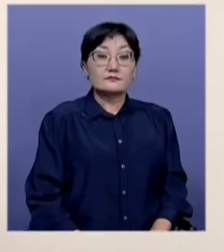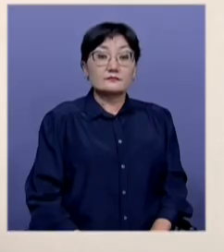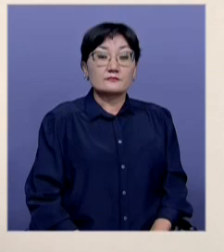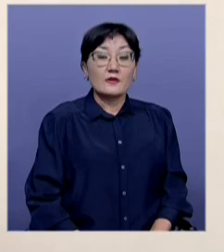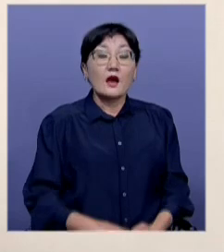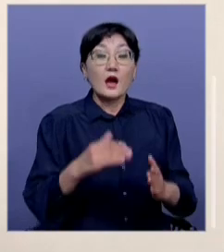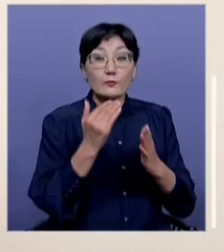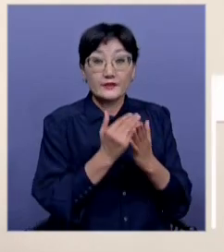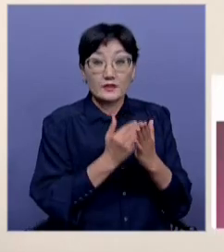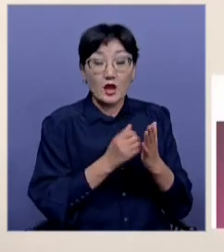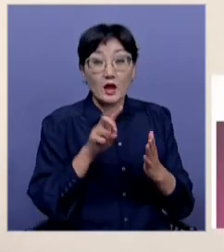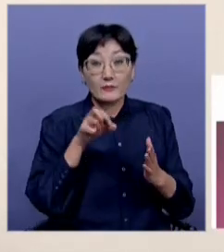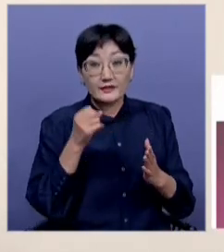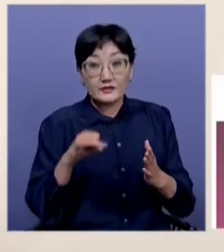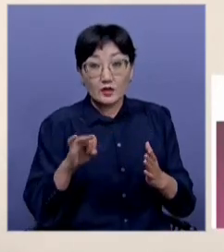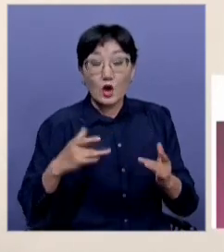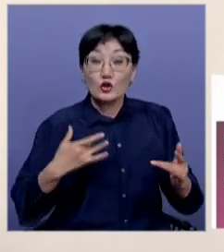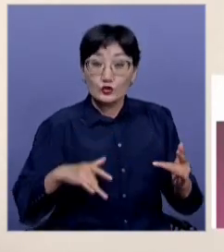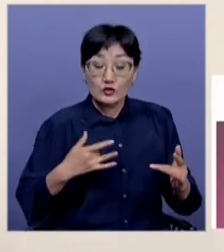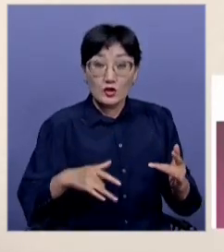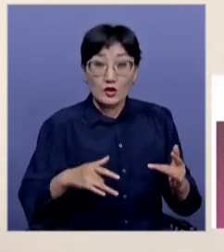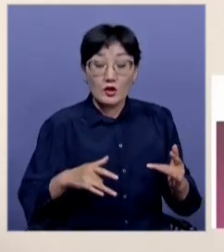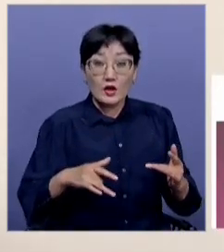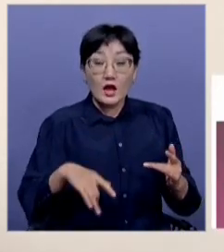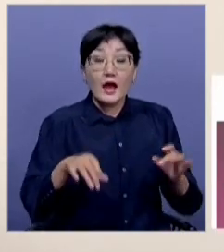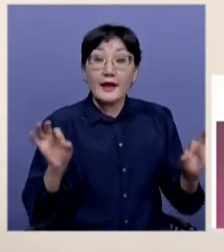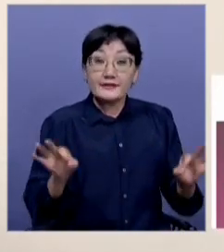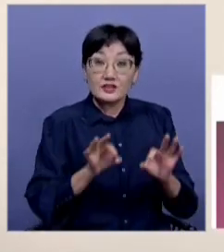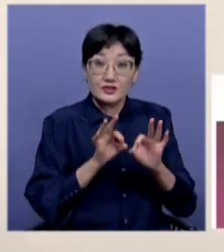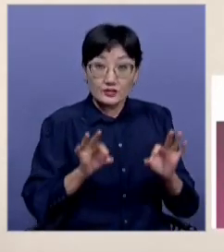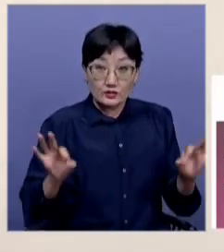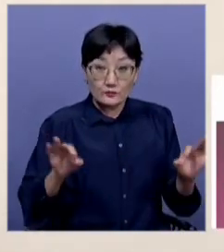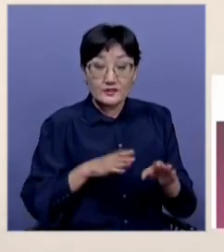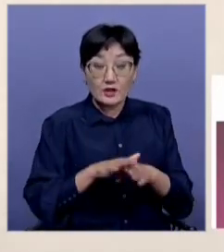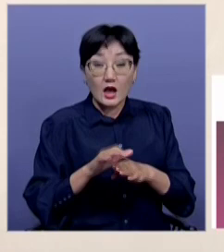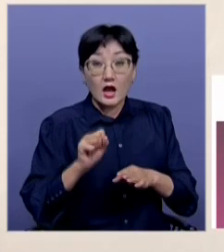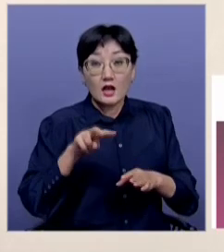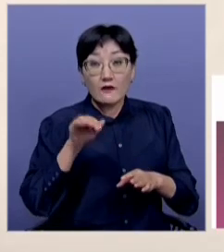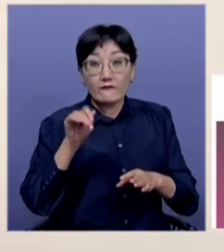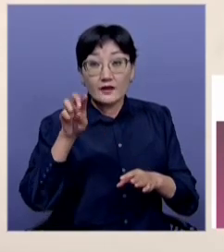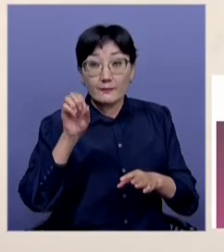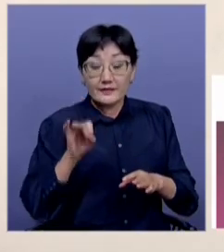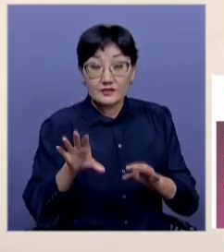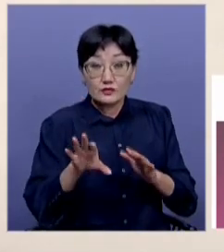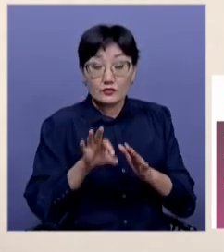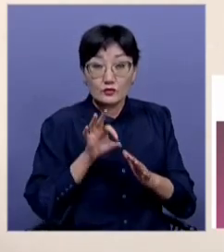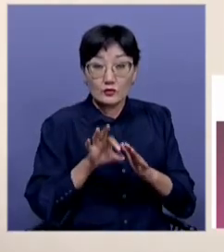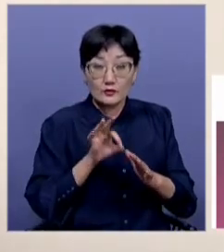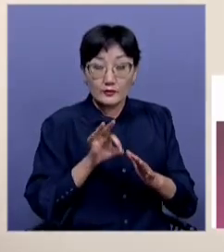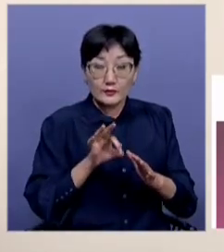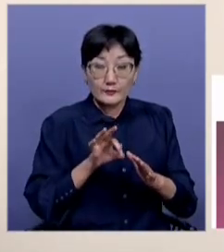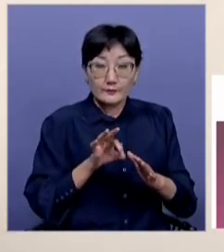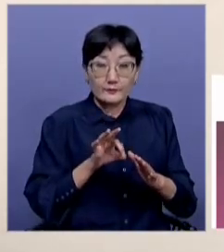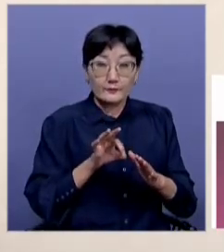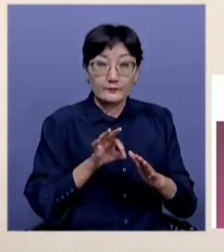Бағдарламада Абайдың күйлері орындалды, әндері айтылды. Әл-Фарабиге арналған Кенжебек